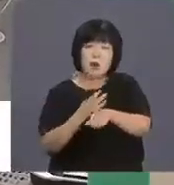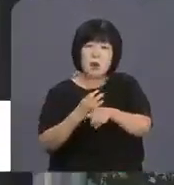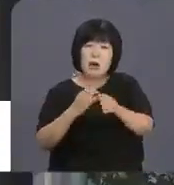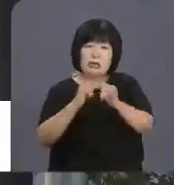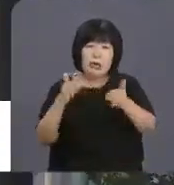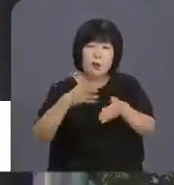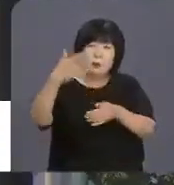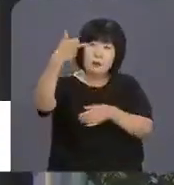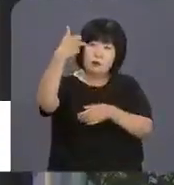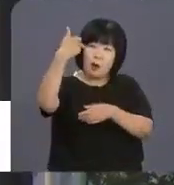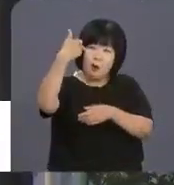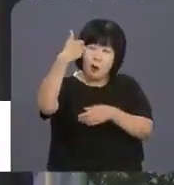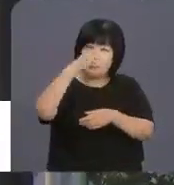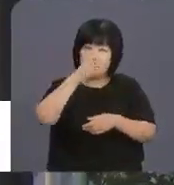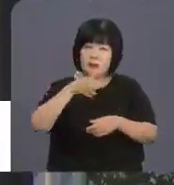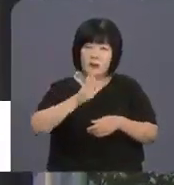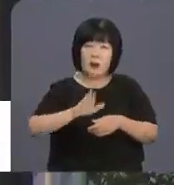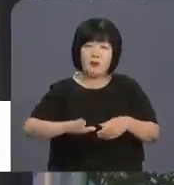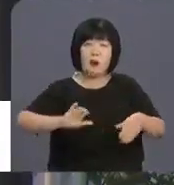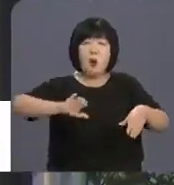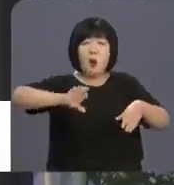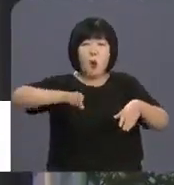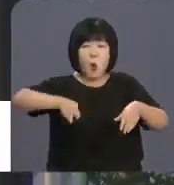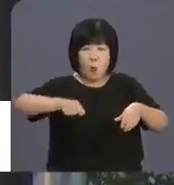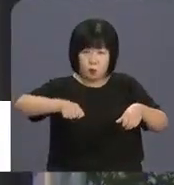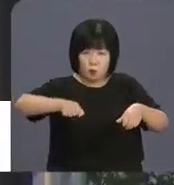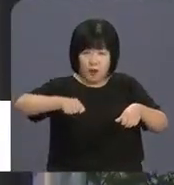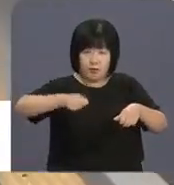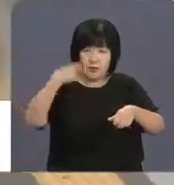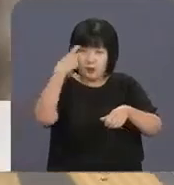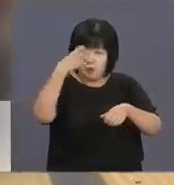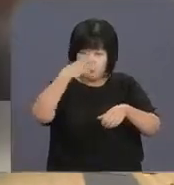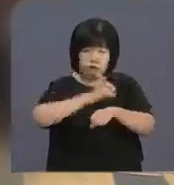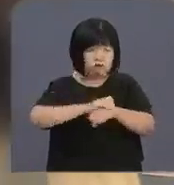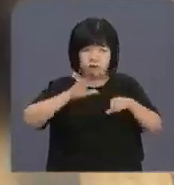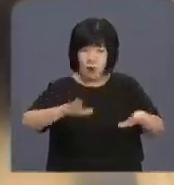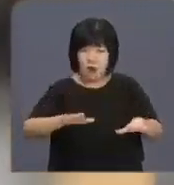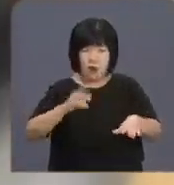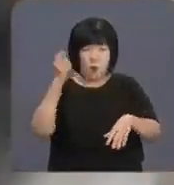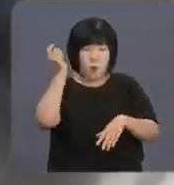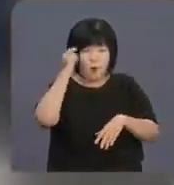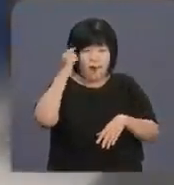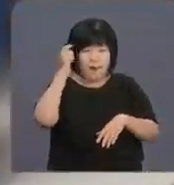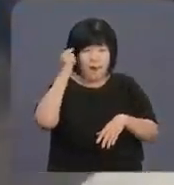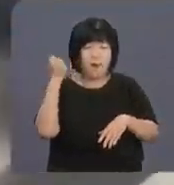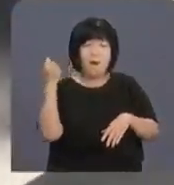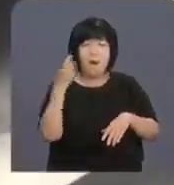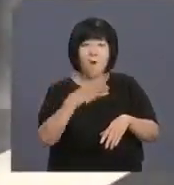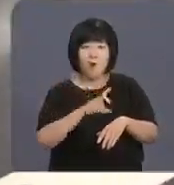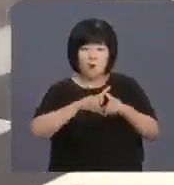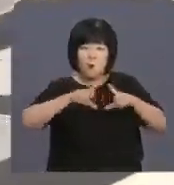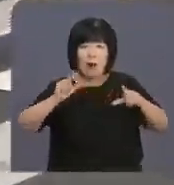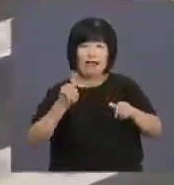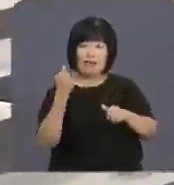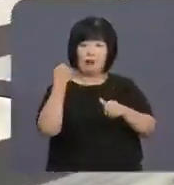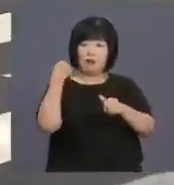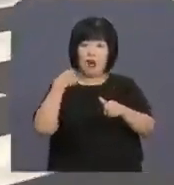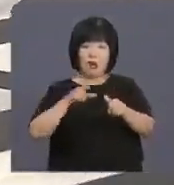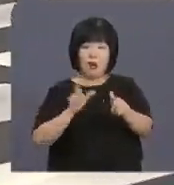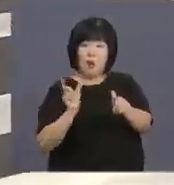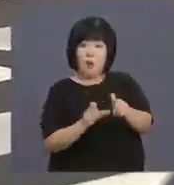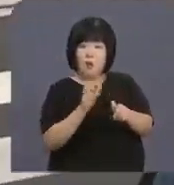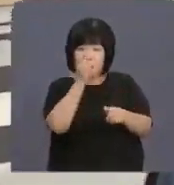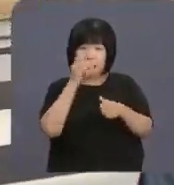설치돼 있지만 오토바이 단속에는 무용지물입니다. 오토바이는 번호판이 뒤에만 달려 있어 단속